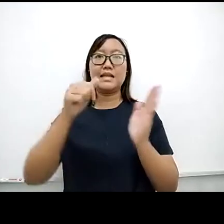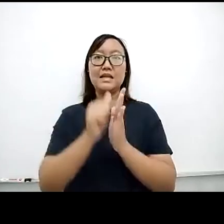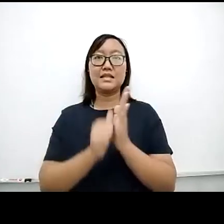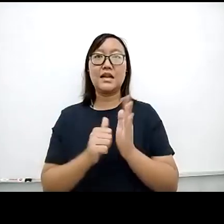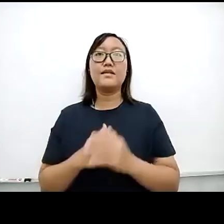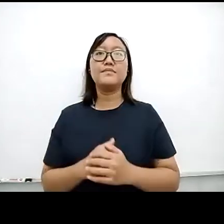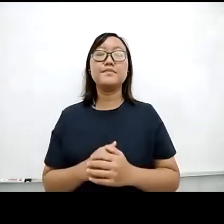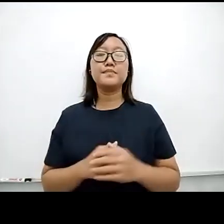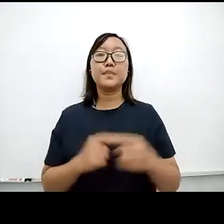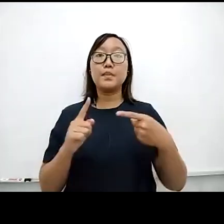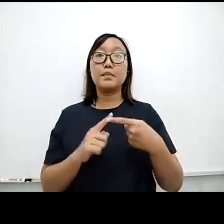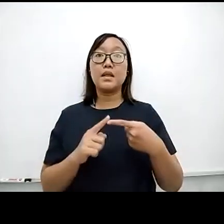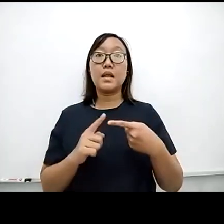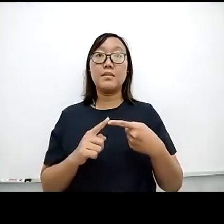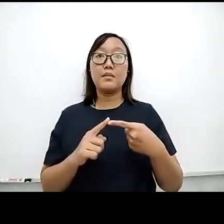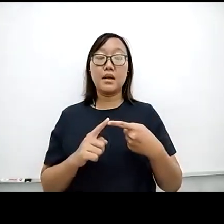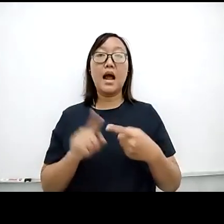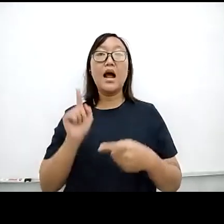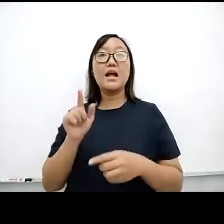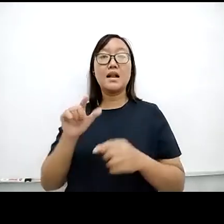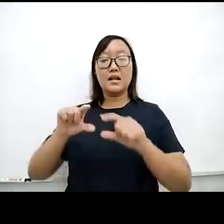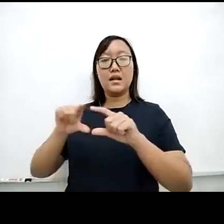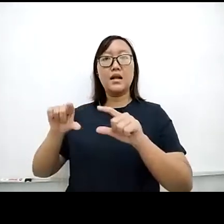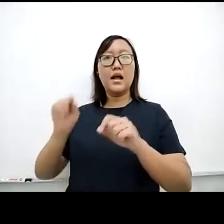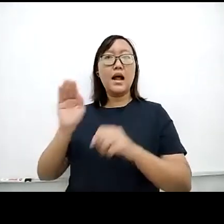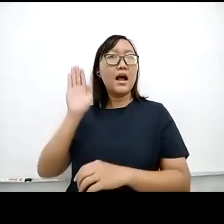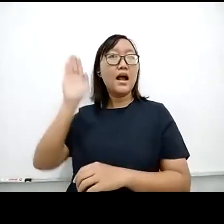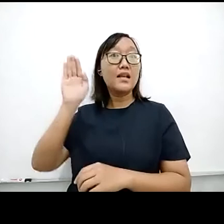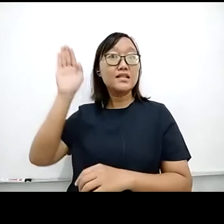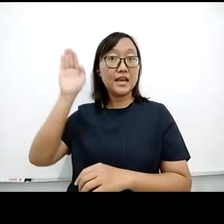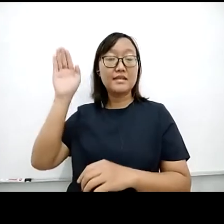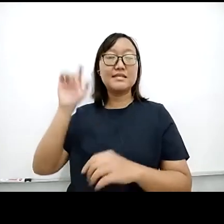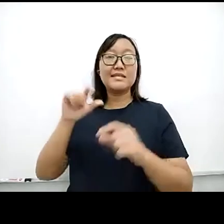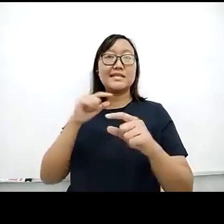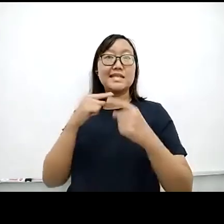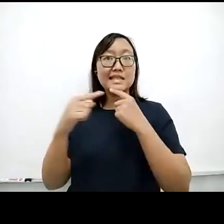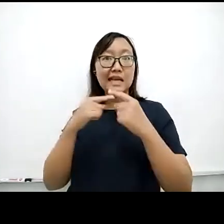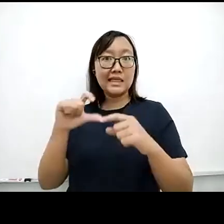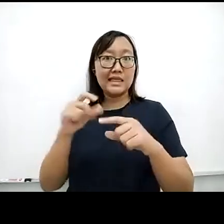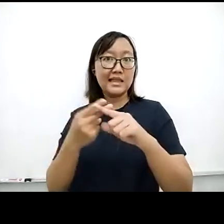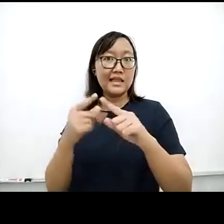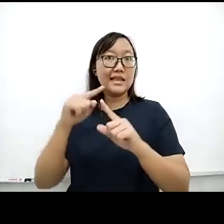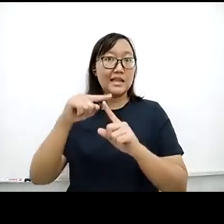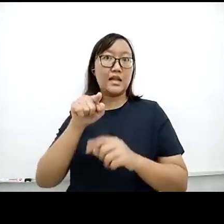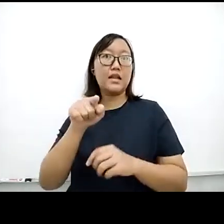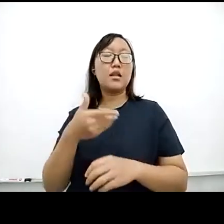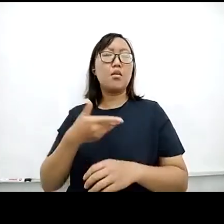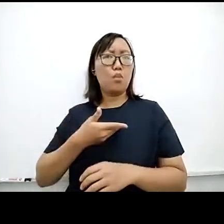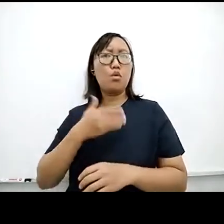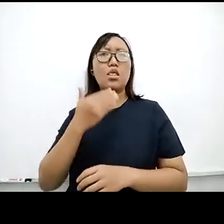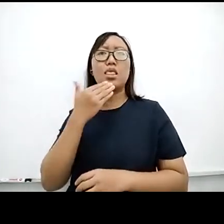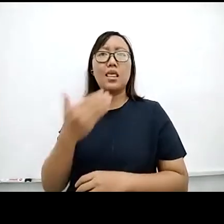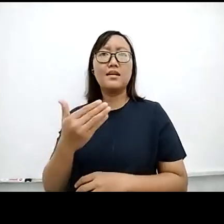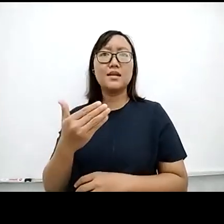yang pertama fitur chat dan recent tersedia pada sesi ini sehingga jika ada rekan ke HP yang ingin mengajukan pertanyaan